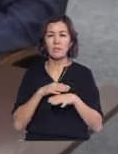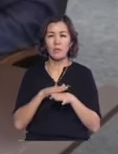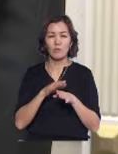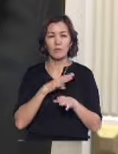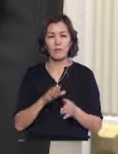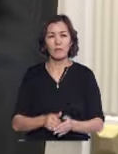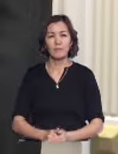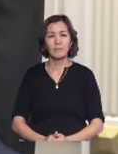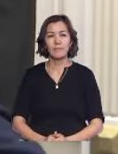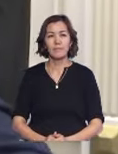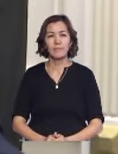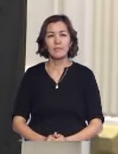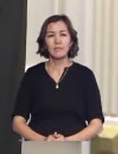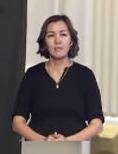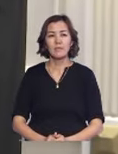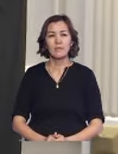алынуда.